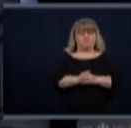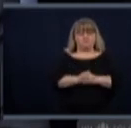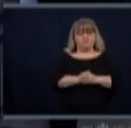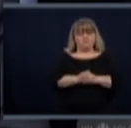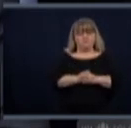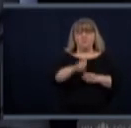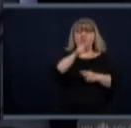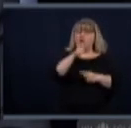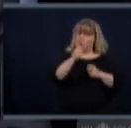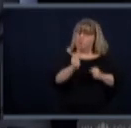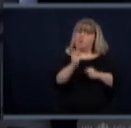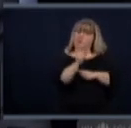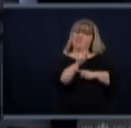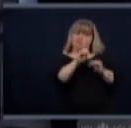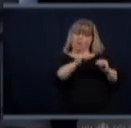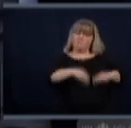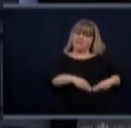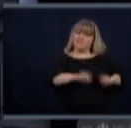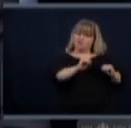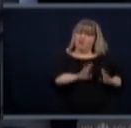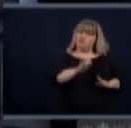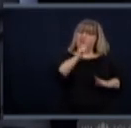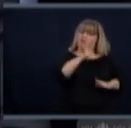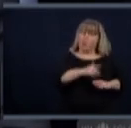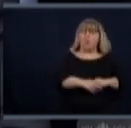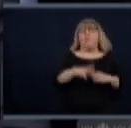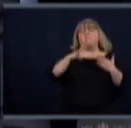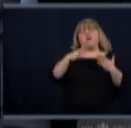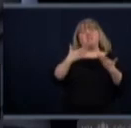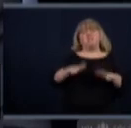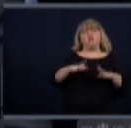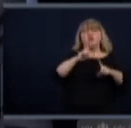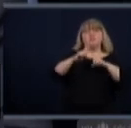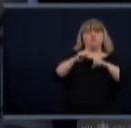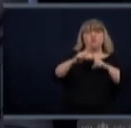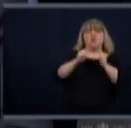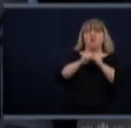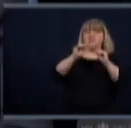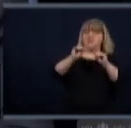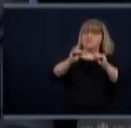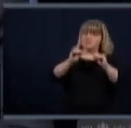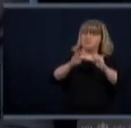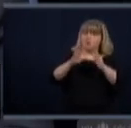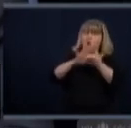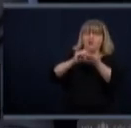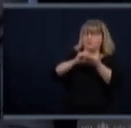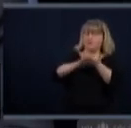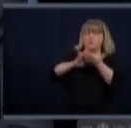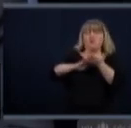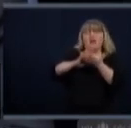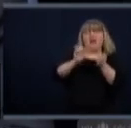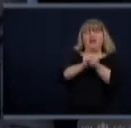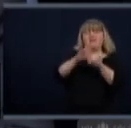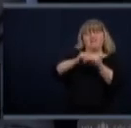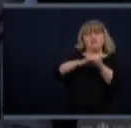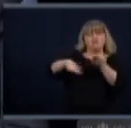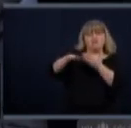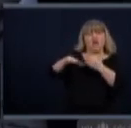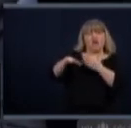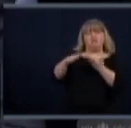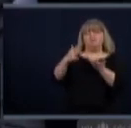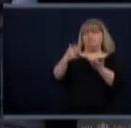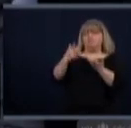commencé à parler avec les étudiants dans les facultés d'éducation pour éventuellement aller chercher